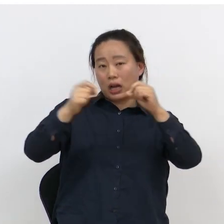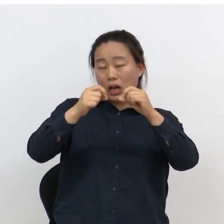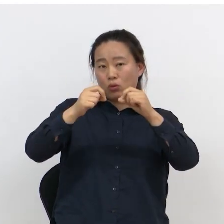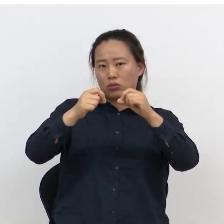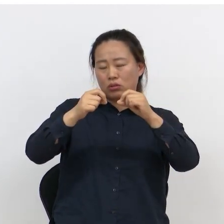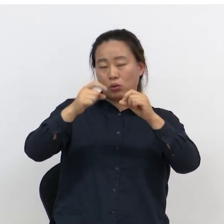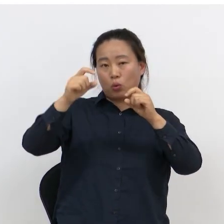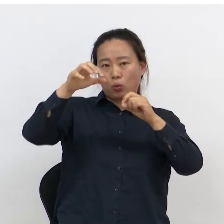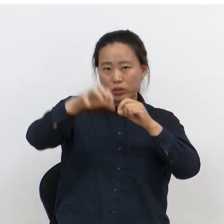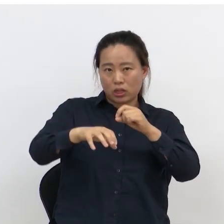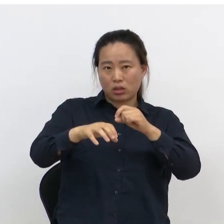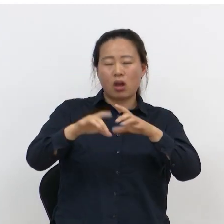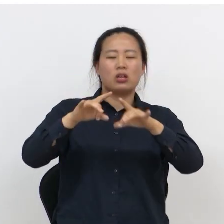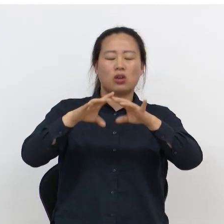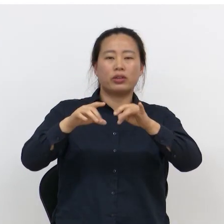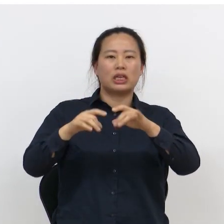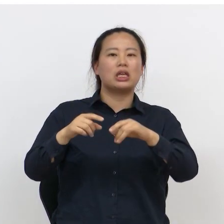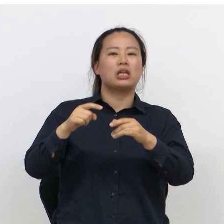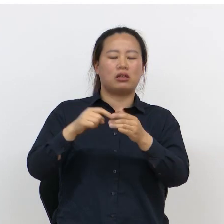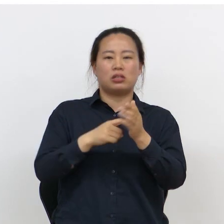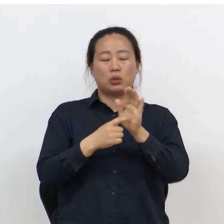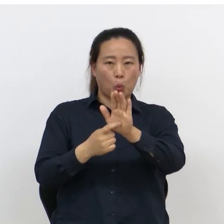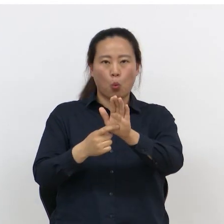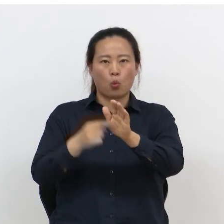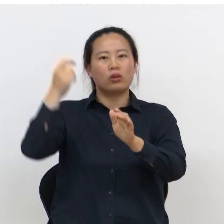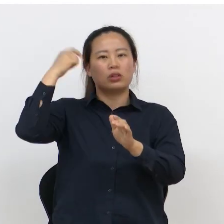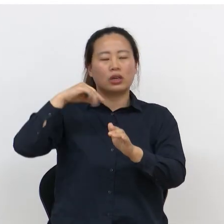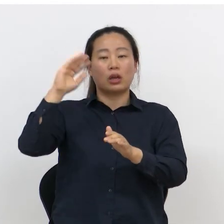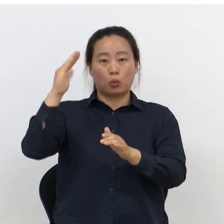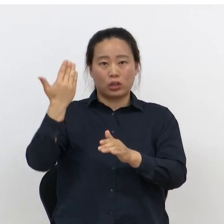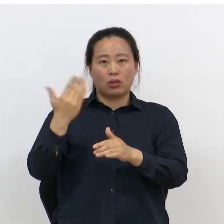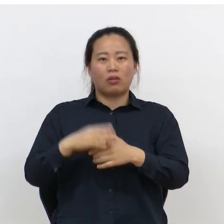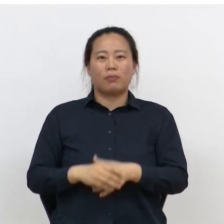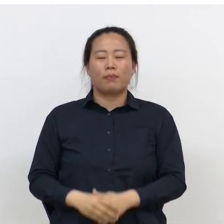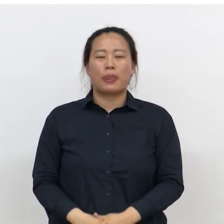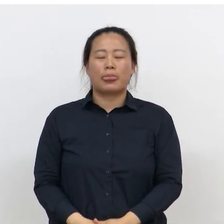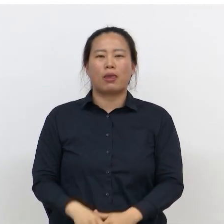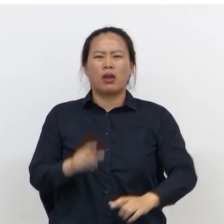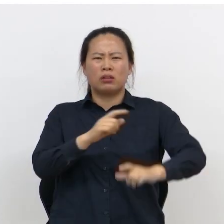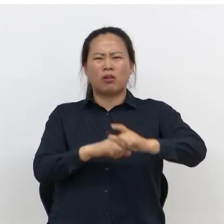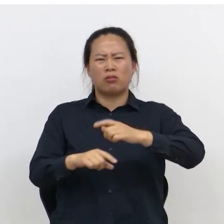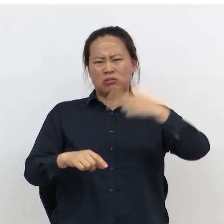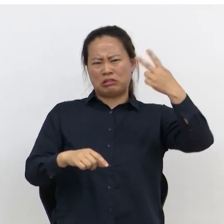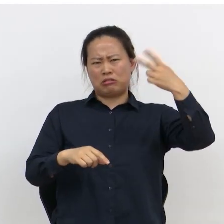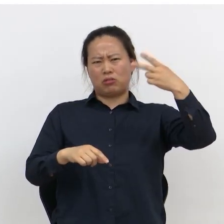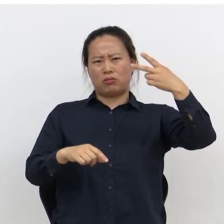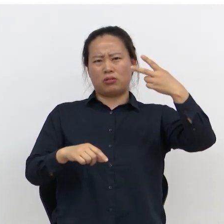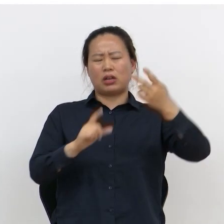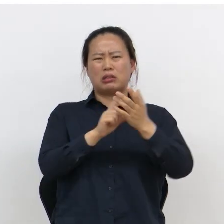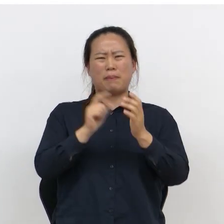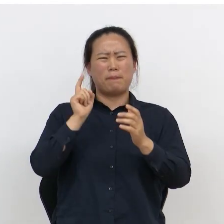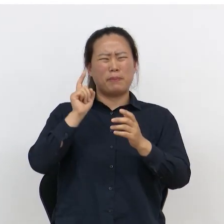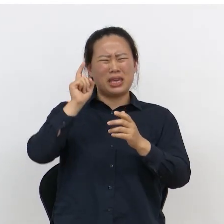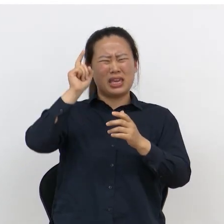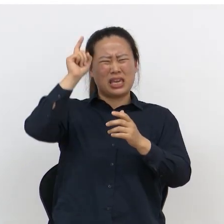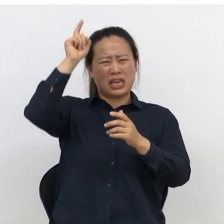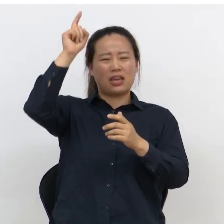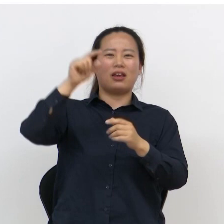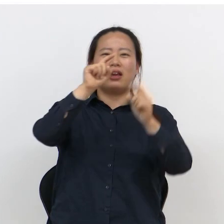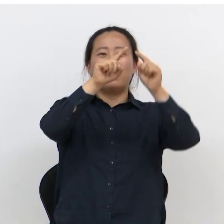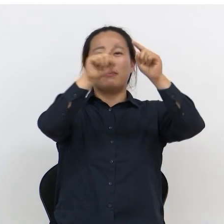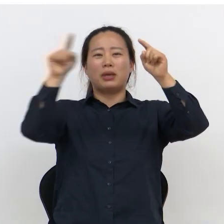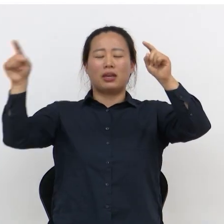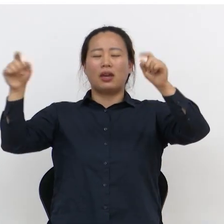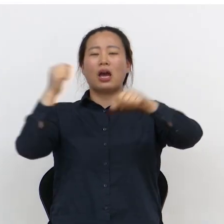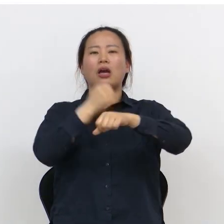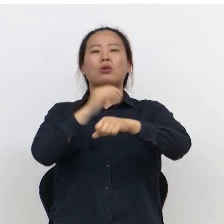이렇게 전기 신호가 발생해서 뇌로 들어가게 되는 거고요. 그 다음에 더 높은 2000Hz 같으면 더 가까운 곳에서